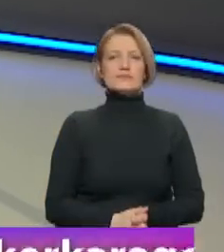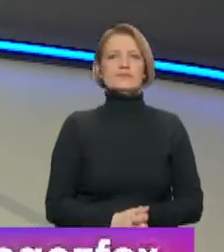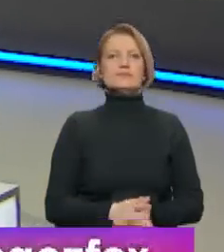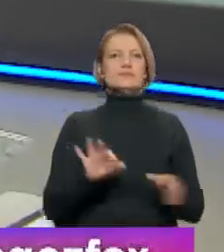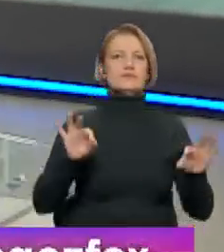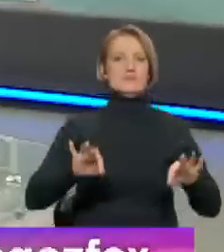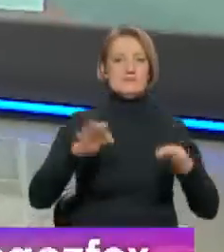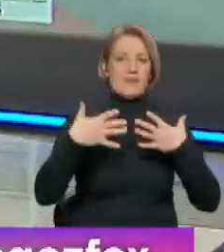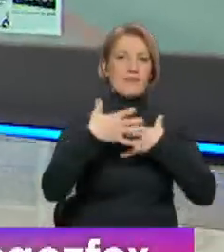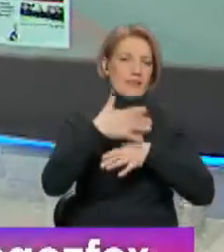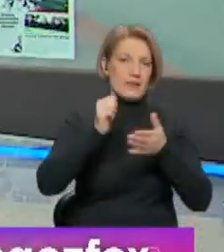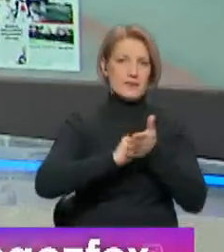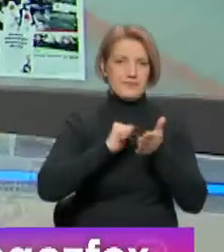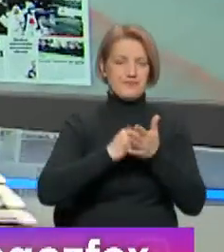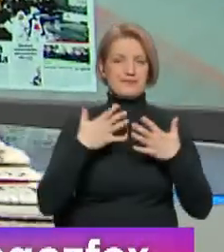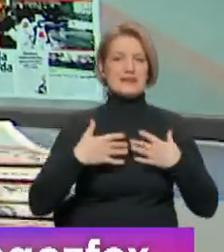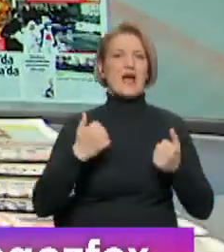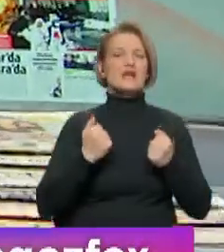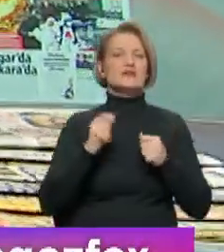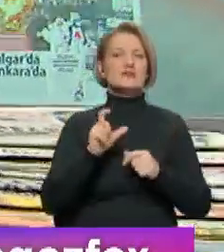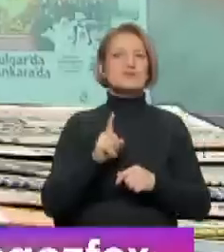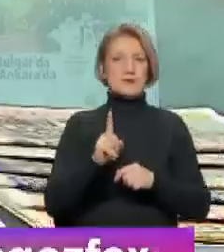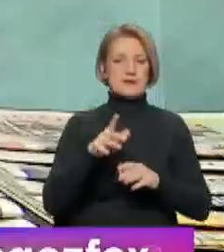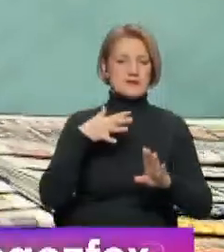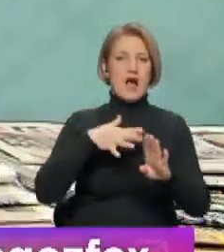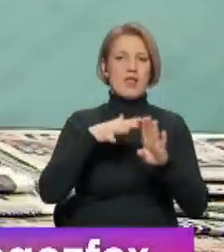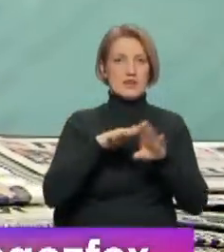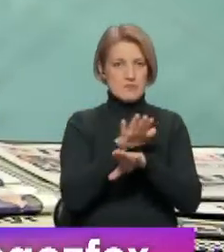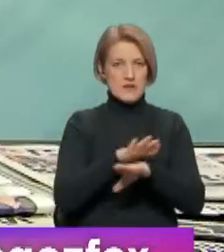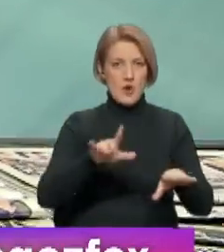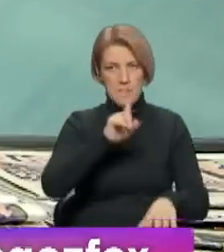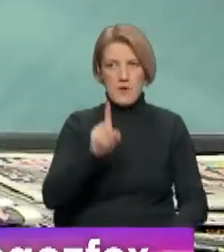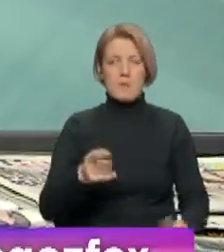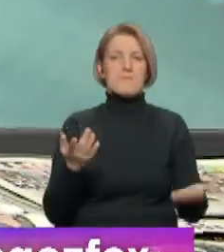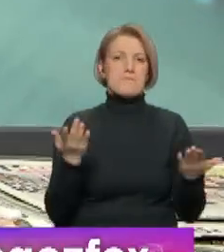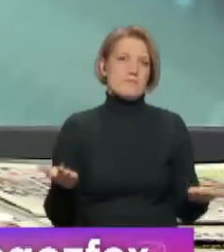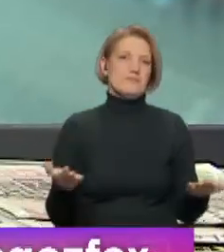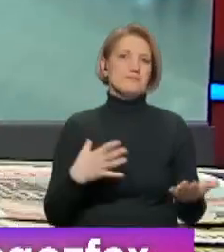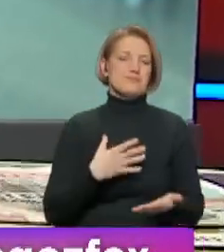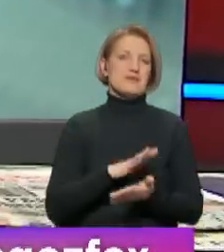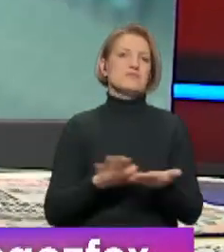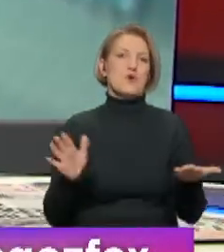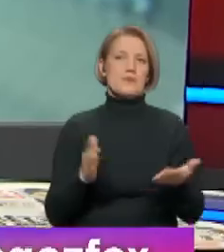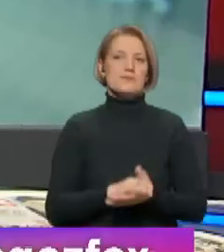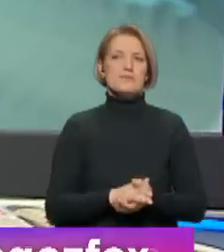şimdi Akşam Gazetesi sağlıkçılara saldırılar Bitiyor mu maalesef bitmiyor önlemler